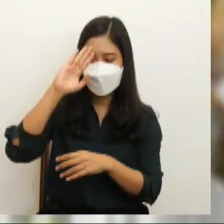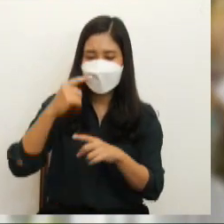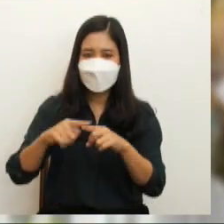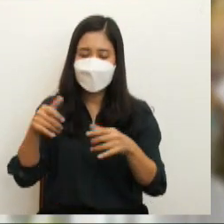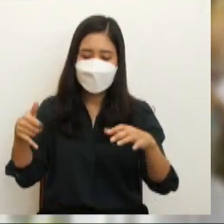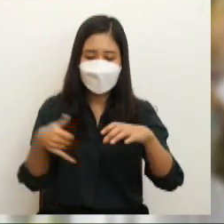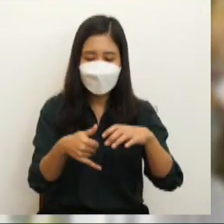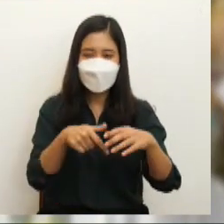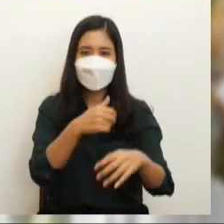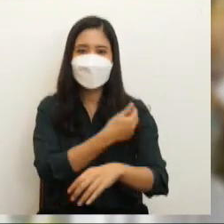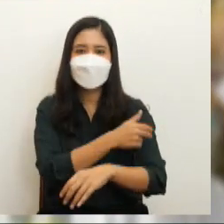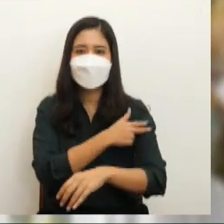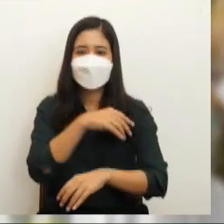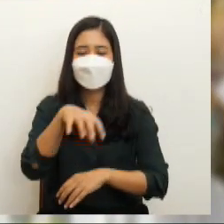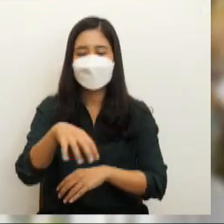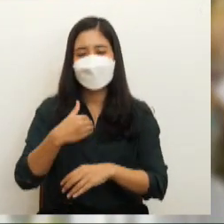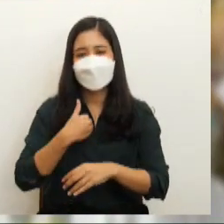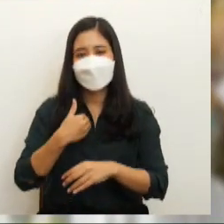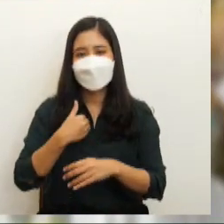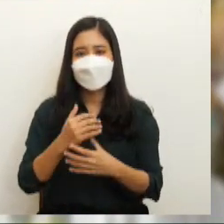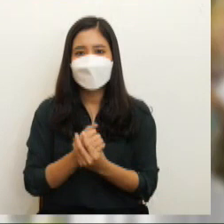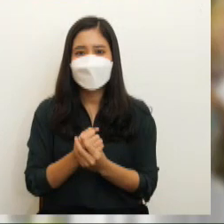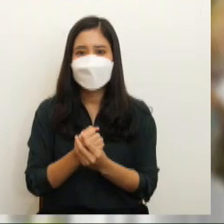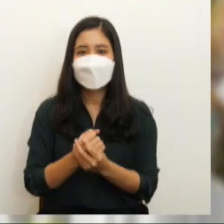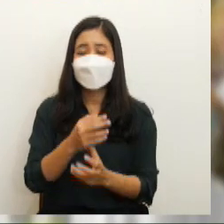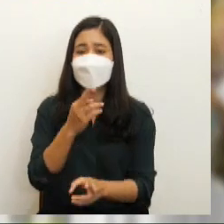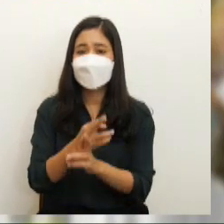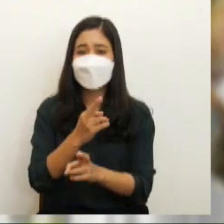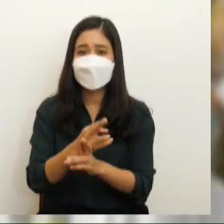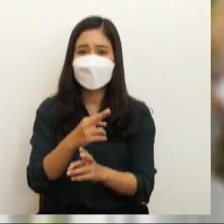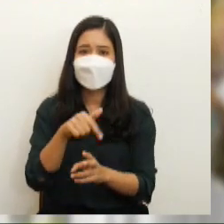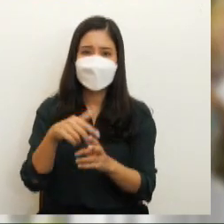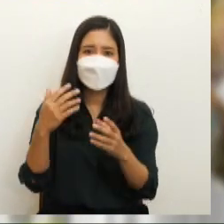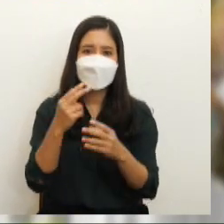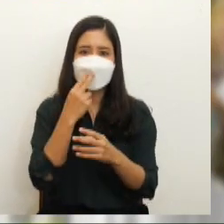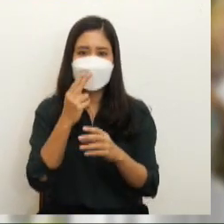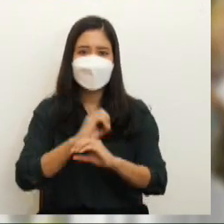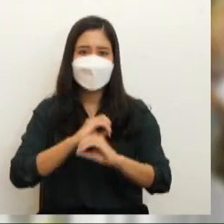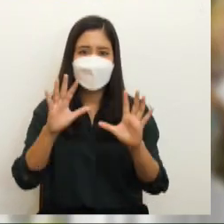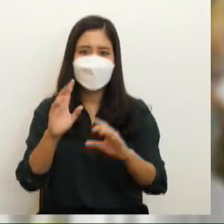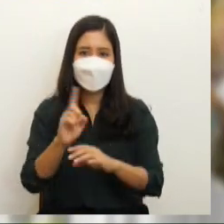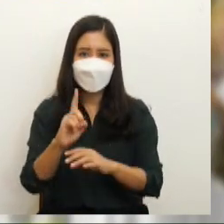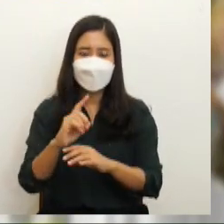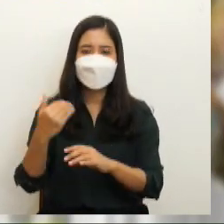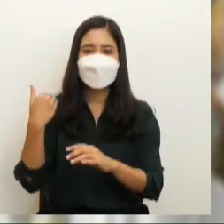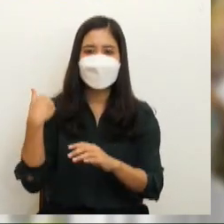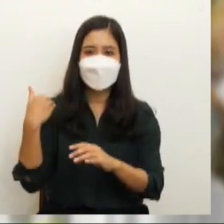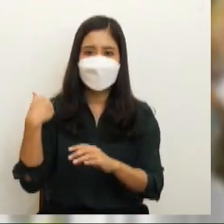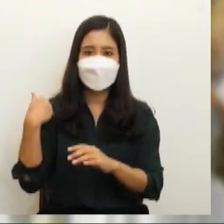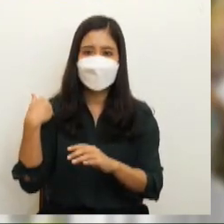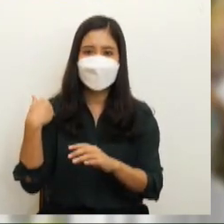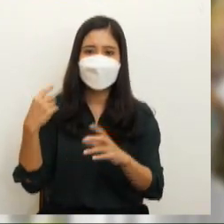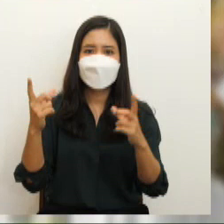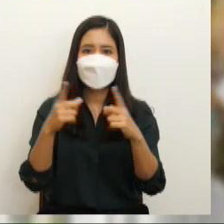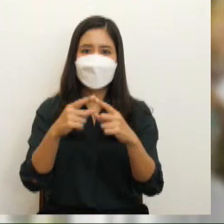ซึ่งตรงนี้นะครับในส่วนของนะครับภาครัฐนะครับเขาได้ประกาศชัดว่าจะมีการเยียวยานะครับในเรื่องของผู้